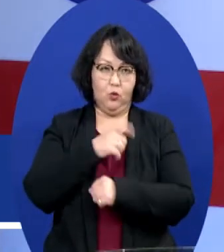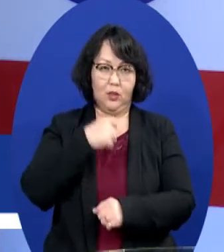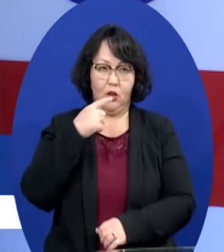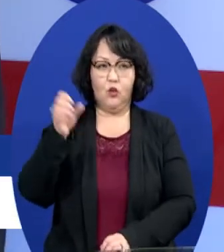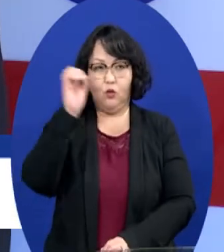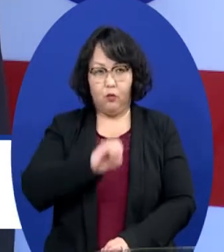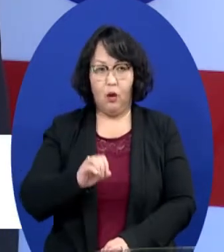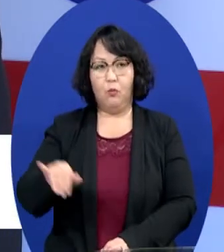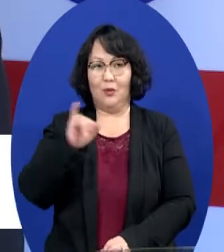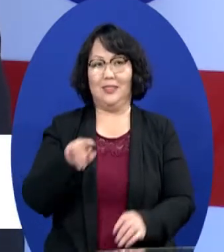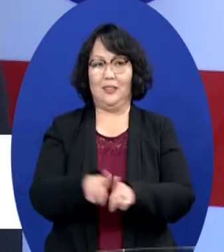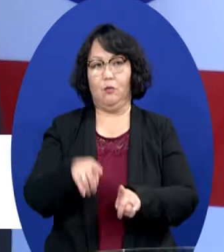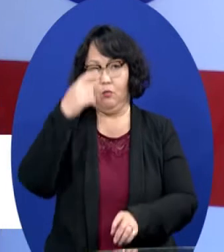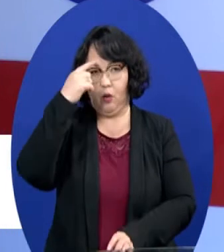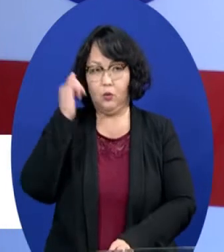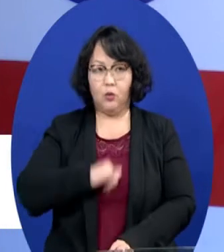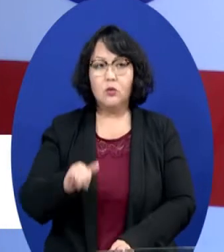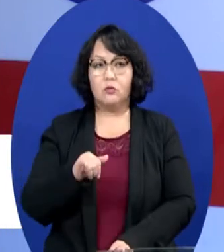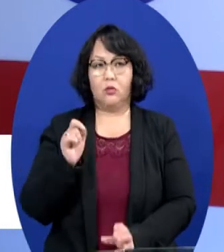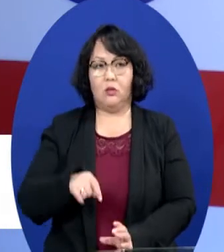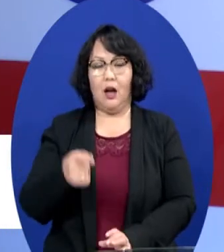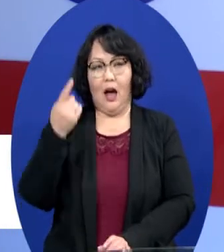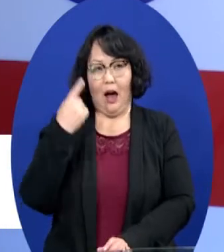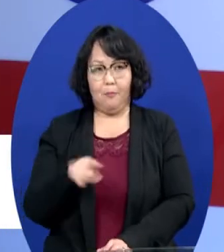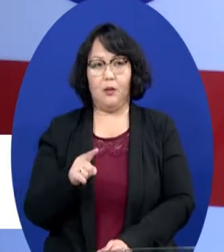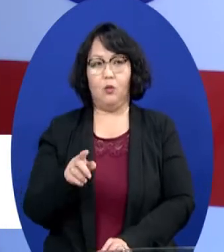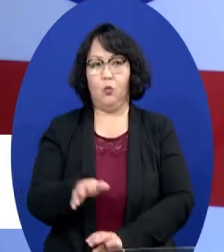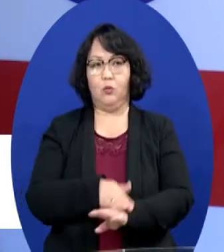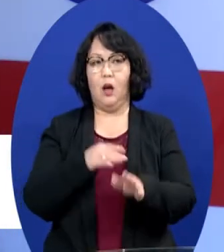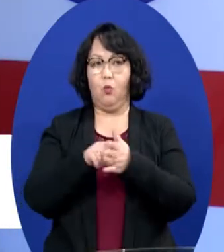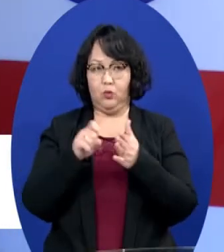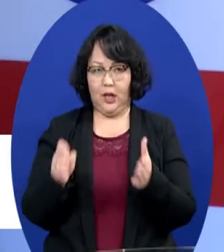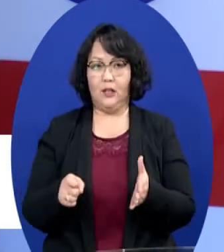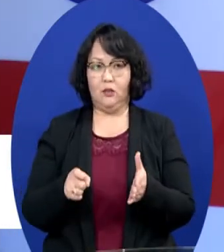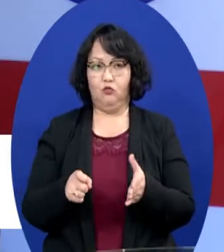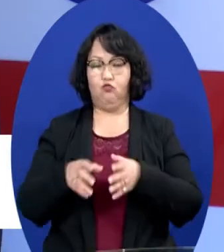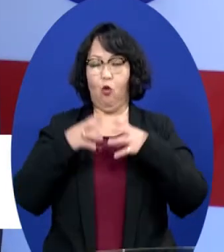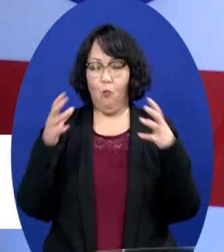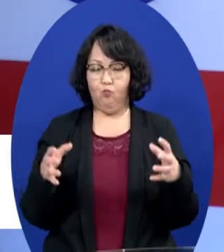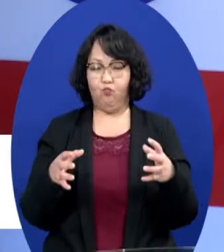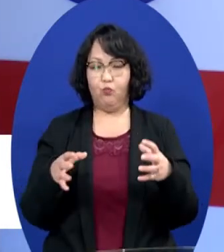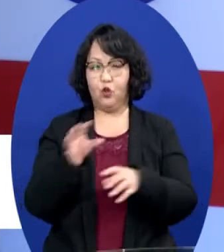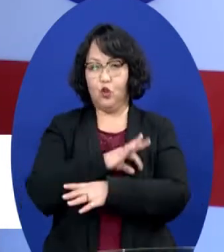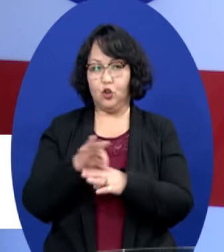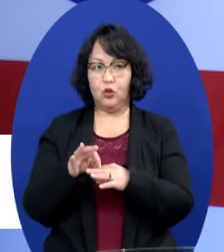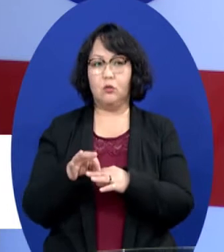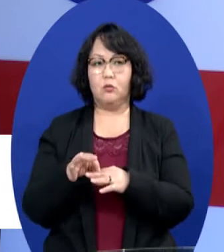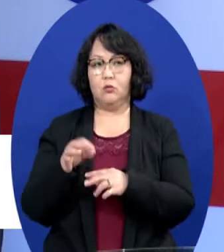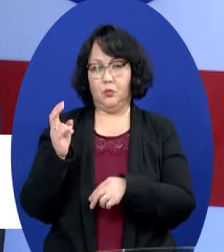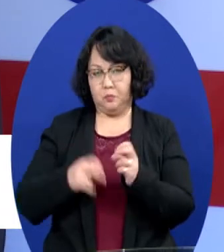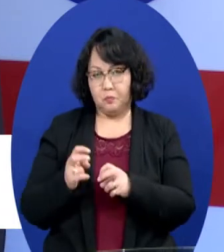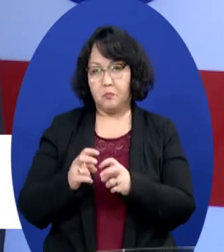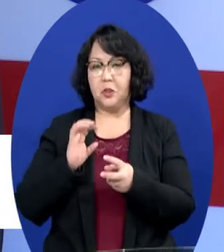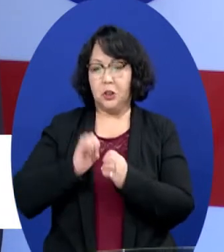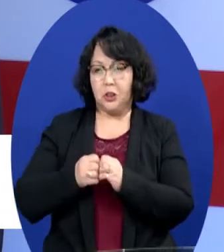ялгаа байхгүй. Монголд бол одоо бид нэр хамгийн урт хугацааны одоо энэ том том төслүүдийг үйлдвэрүүдийг